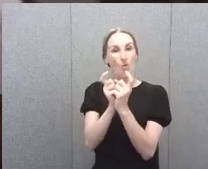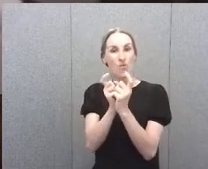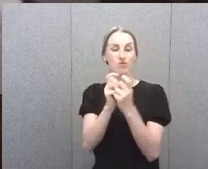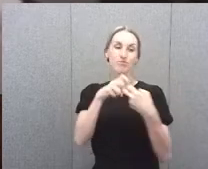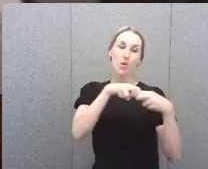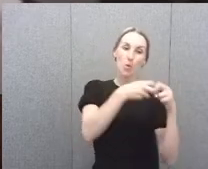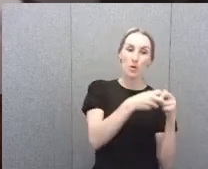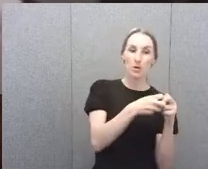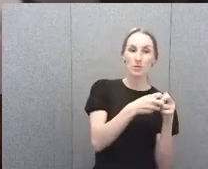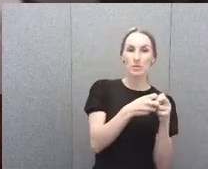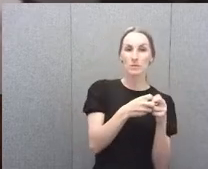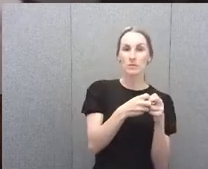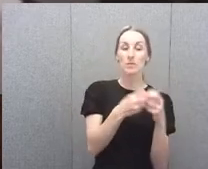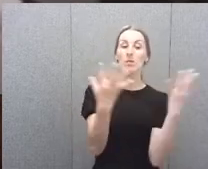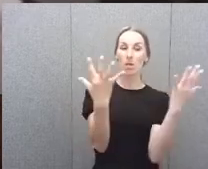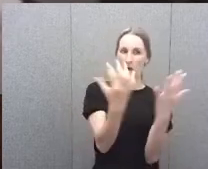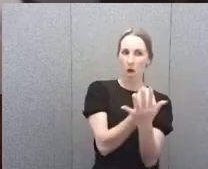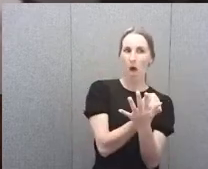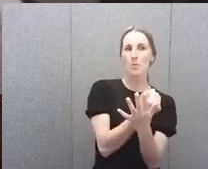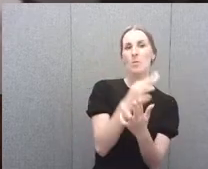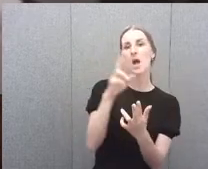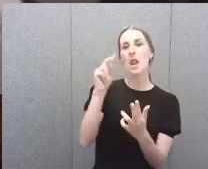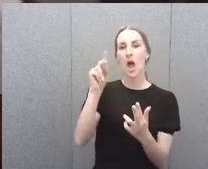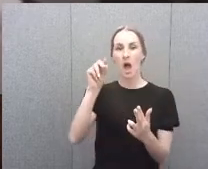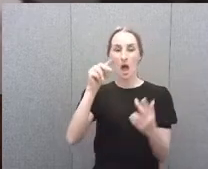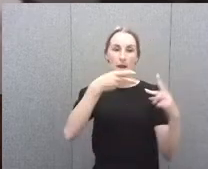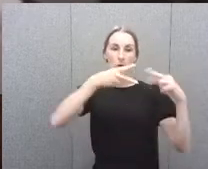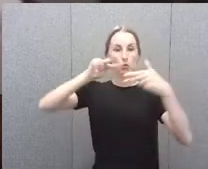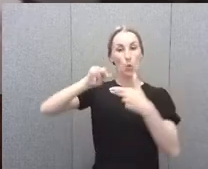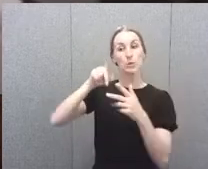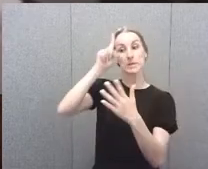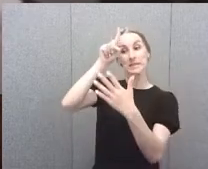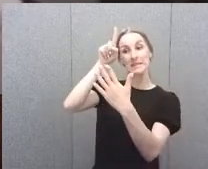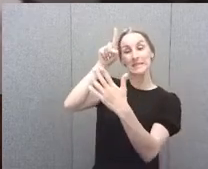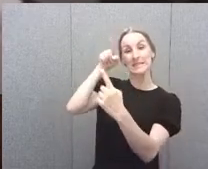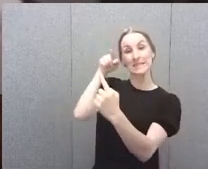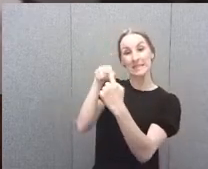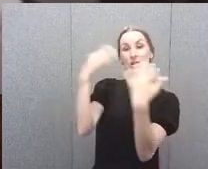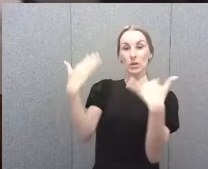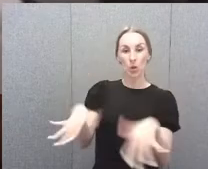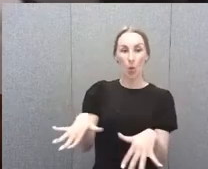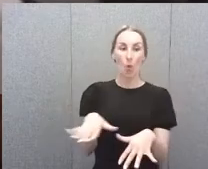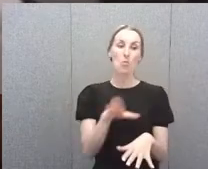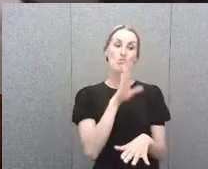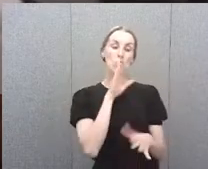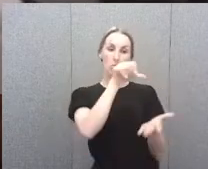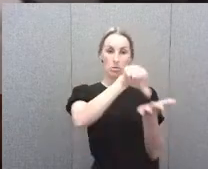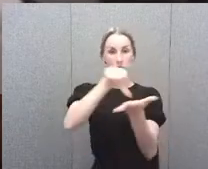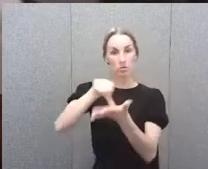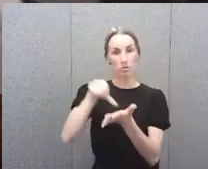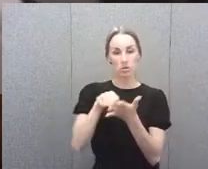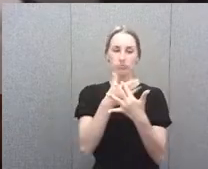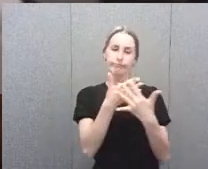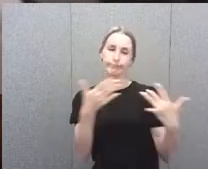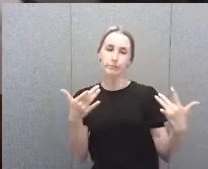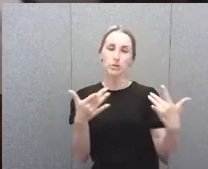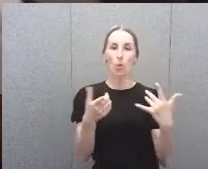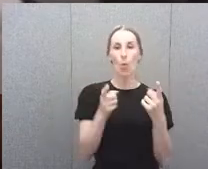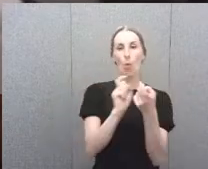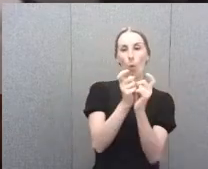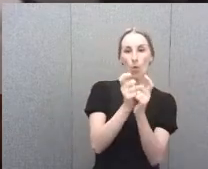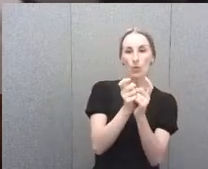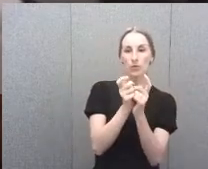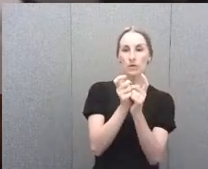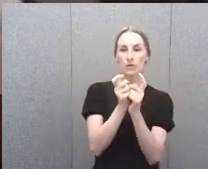Многое уже сделано для внедрения целей резолюции, но стоит заметить, что участие женщин в разных этапах конфликта,